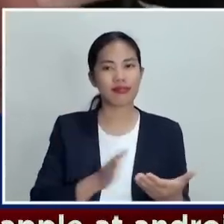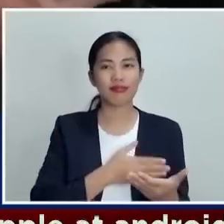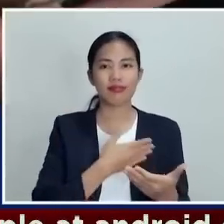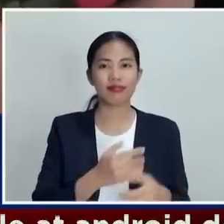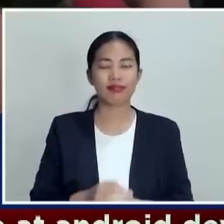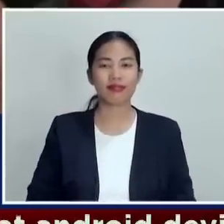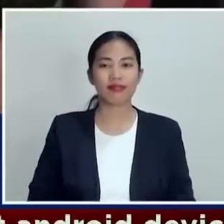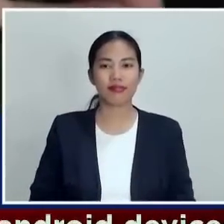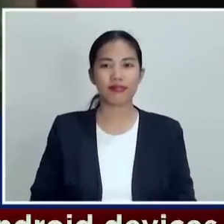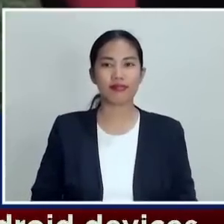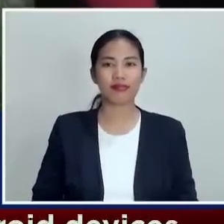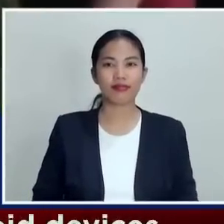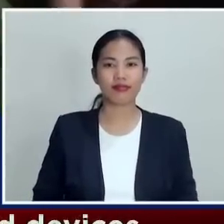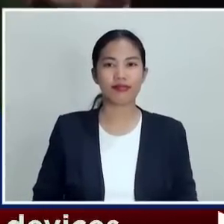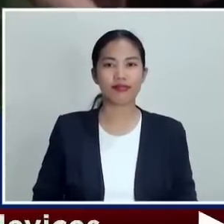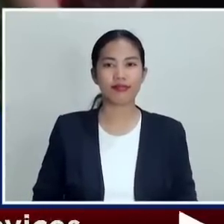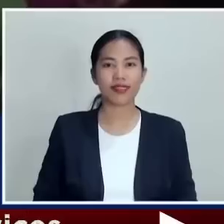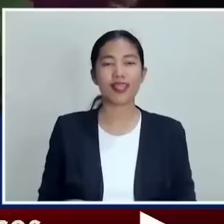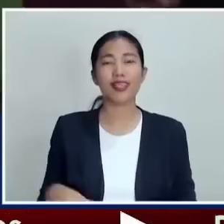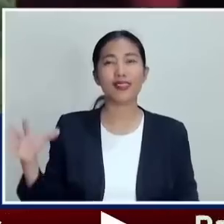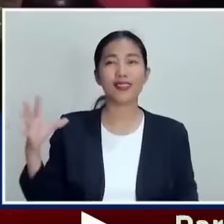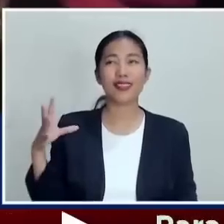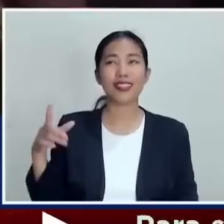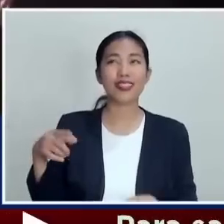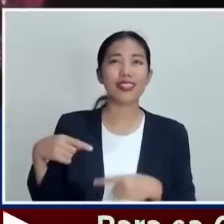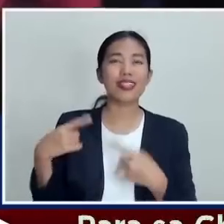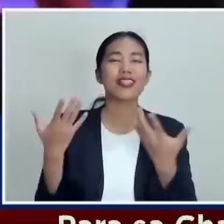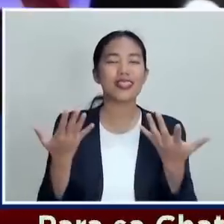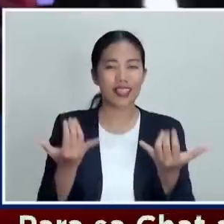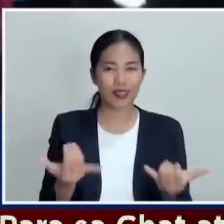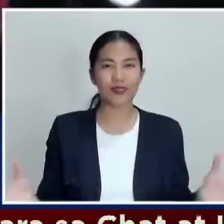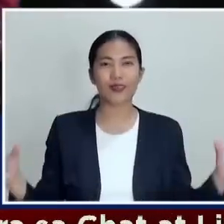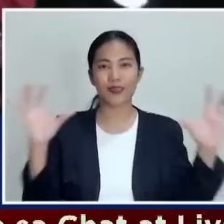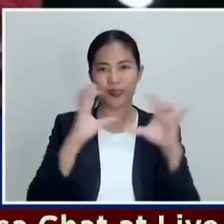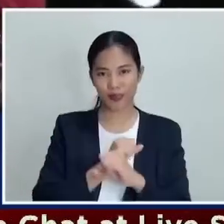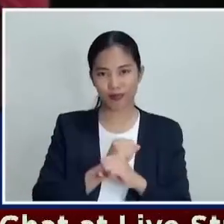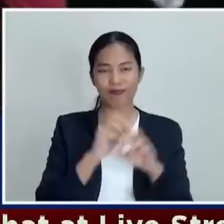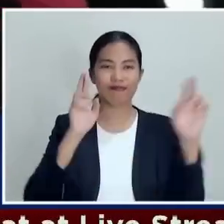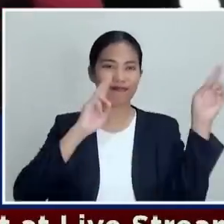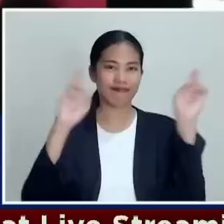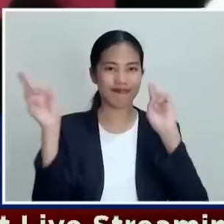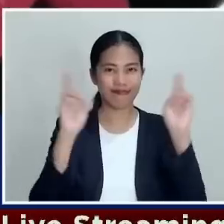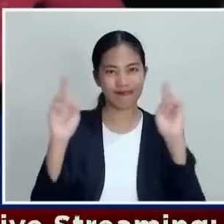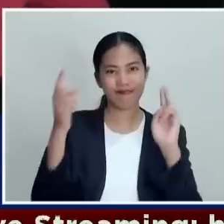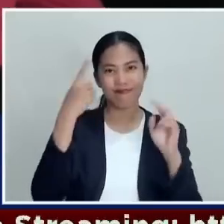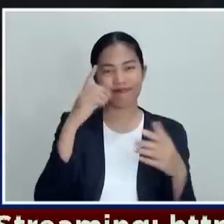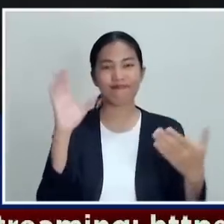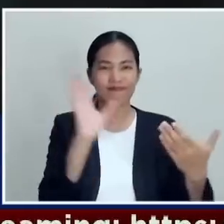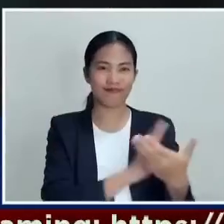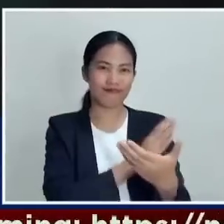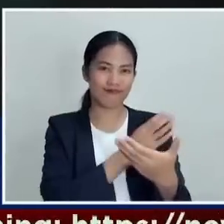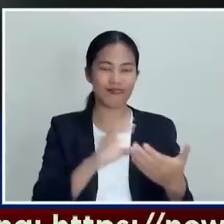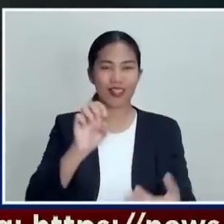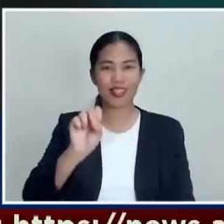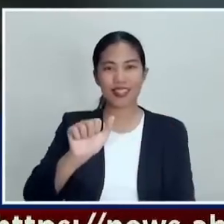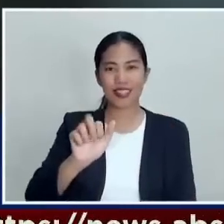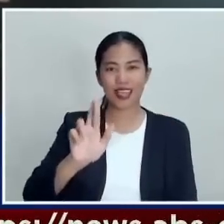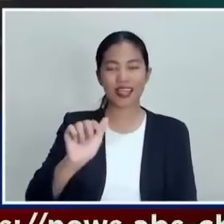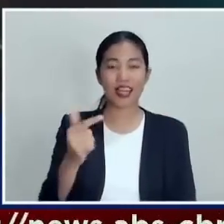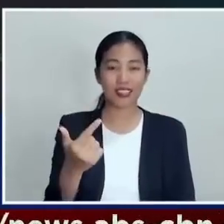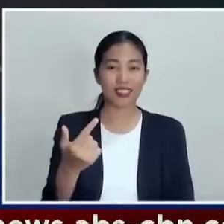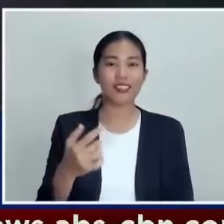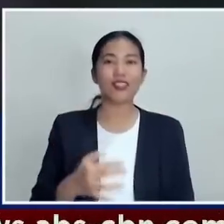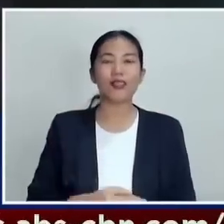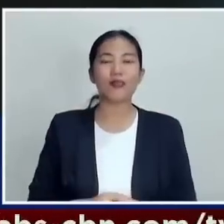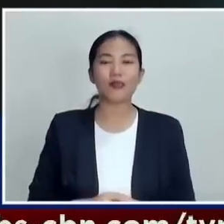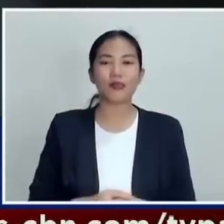The long wait is over. Kasado na ang anniversary concert ng popstar royalty na si Sara Jeronimo ngayong Mayo. Pinaka-aabangan